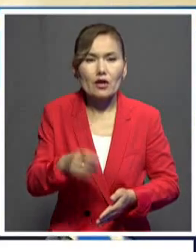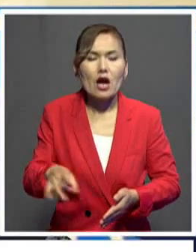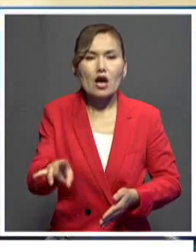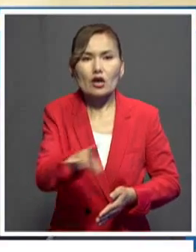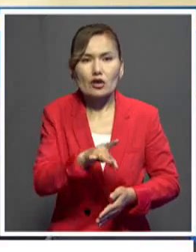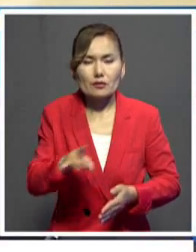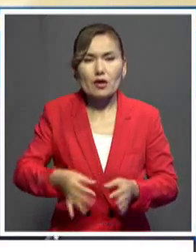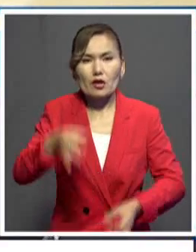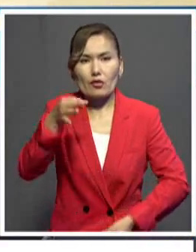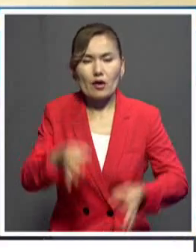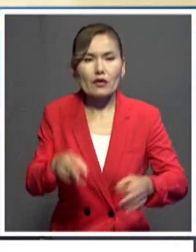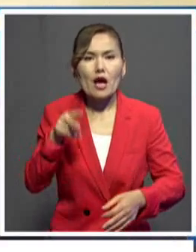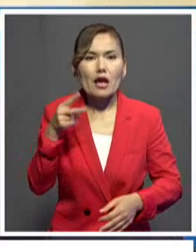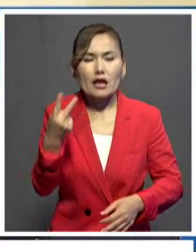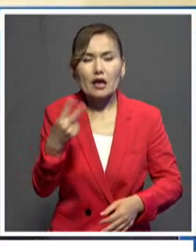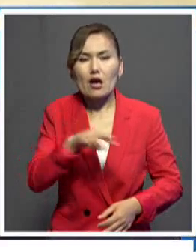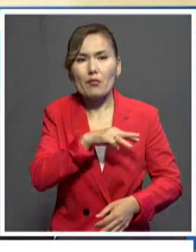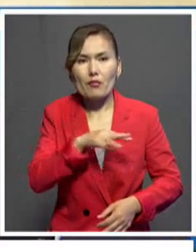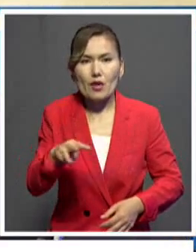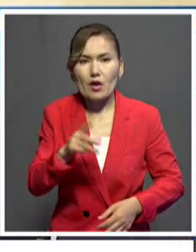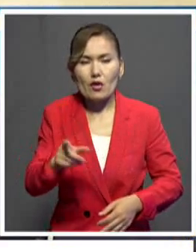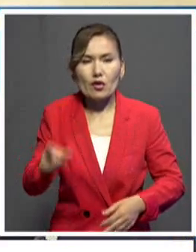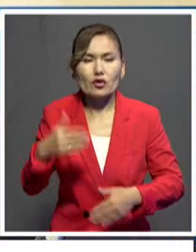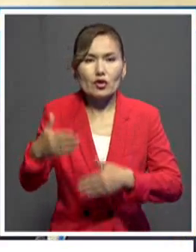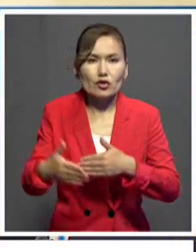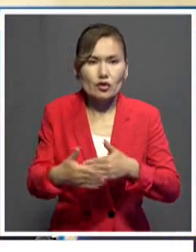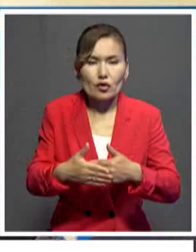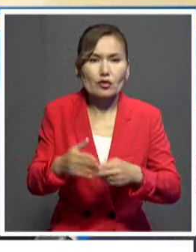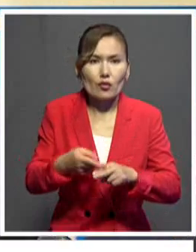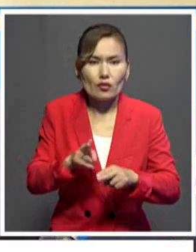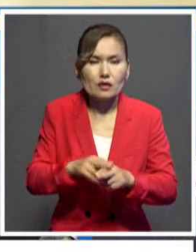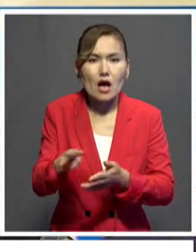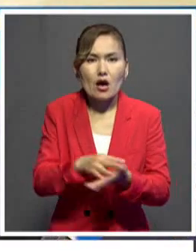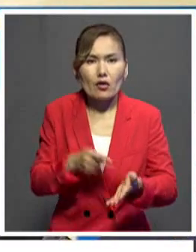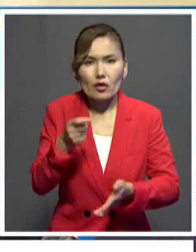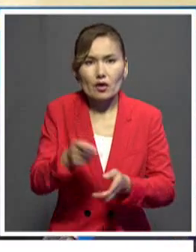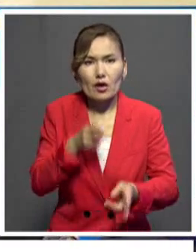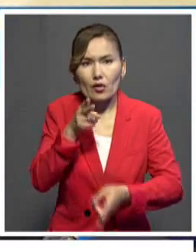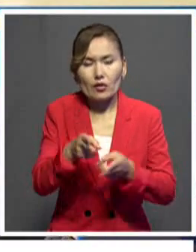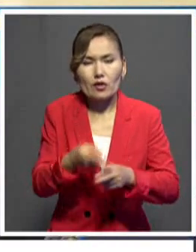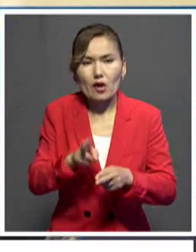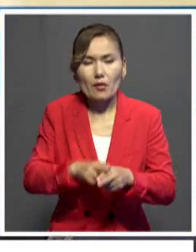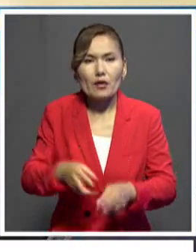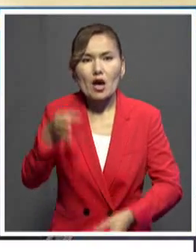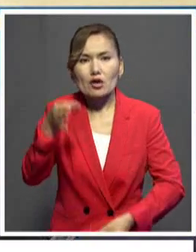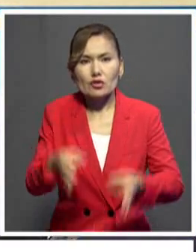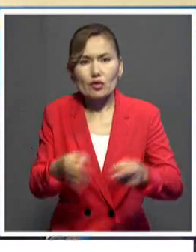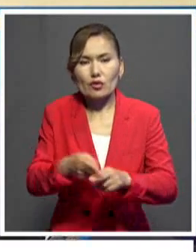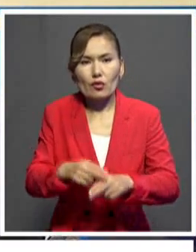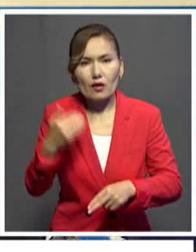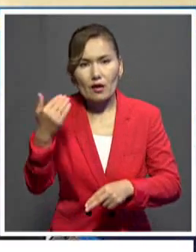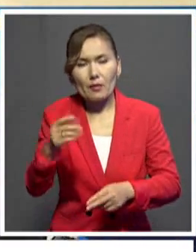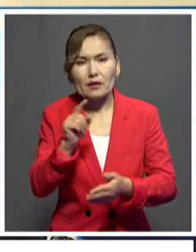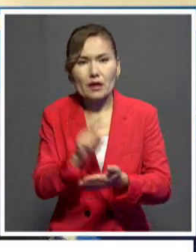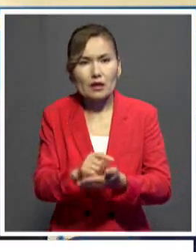республика соттарында 2 миллионға жуық істер мен материалдар қаралды. Бұл сот корпусына үлкен